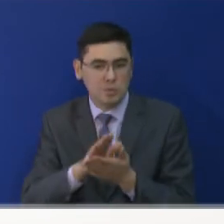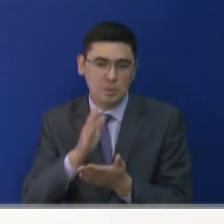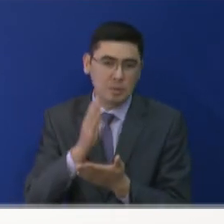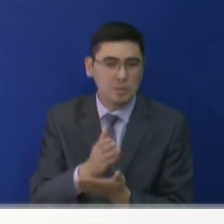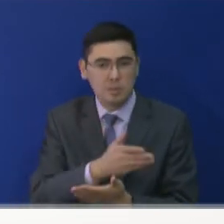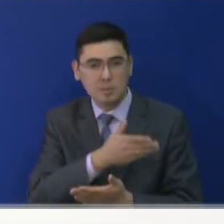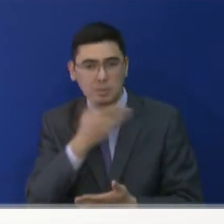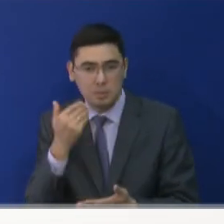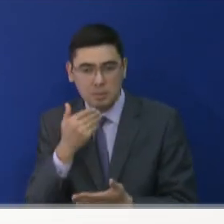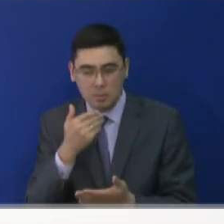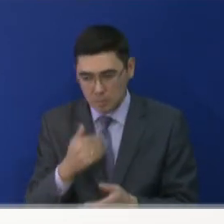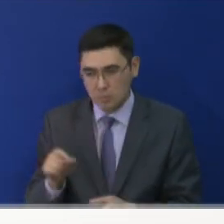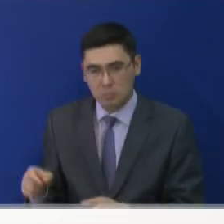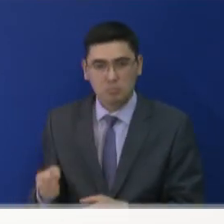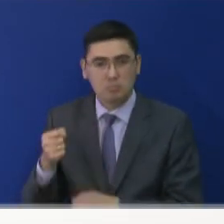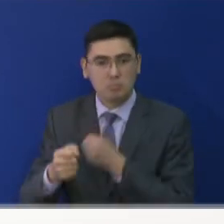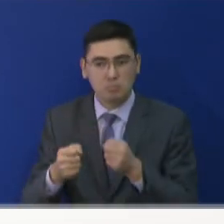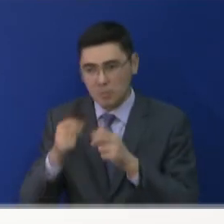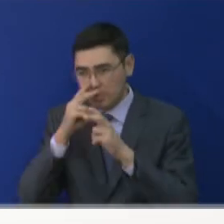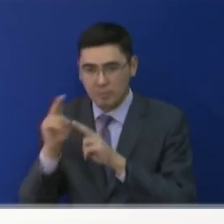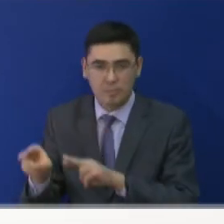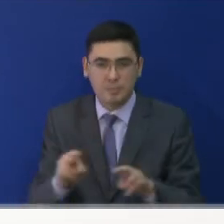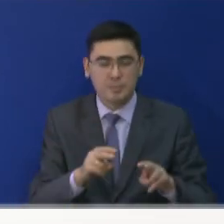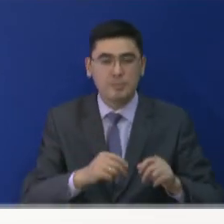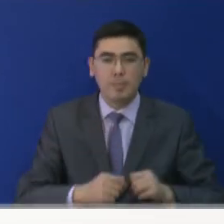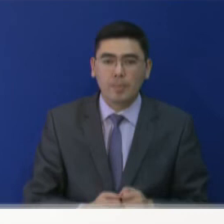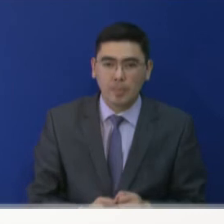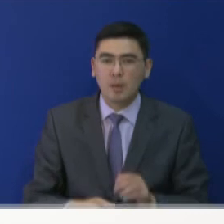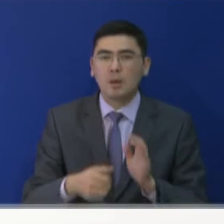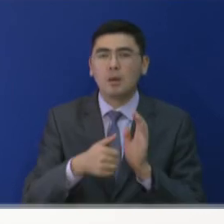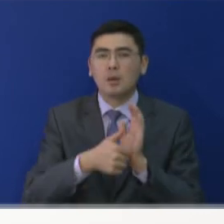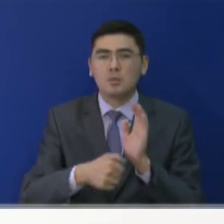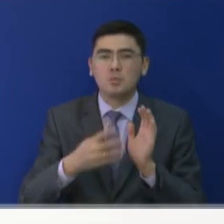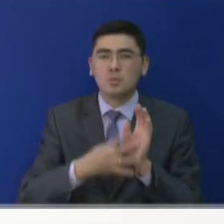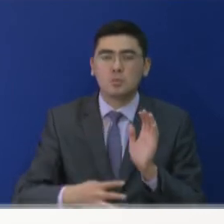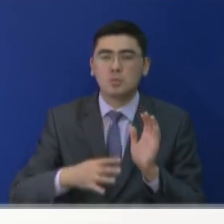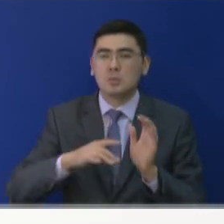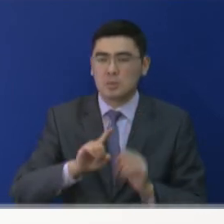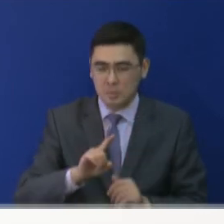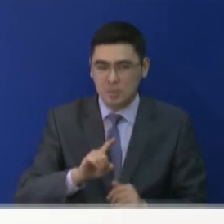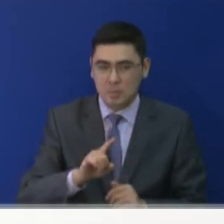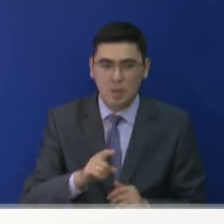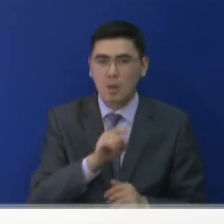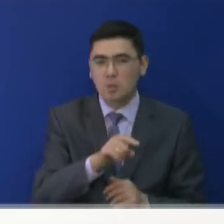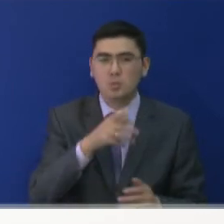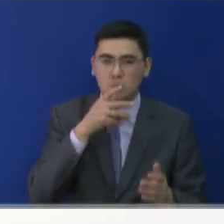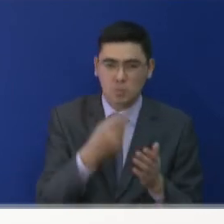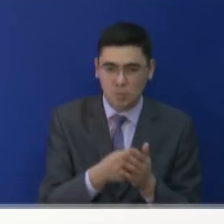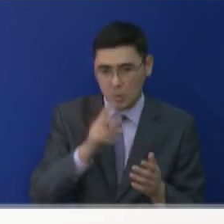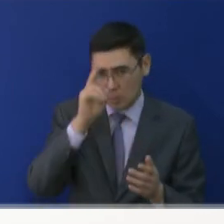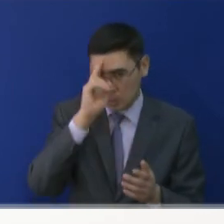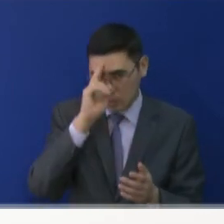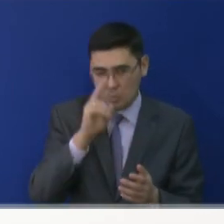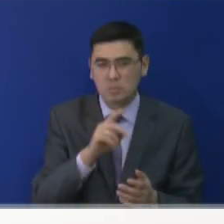бойынша мониторинг жүргізді. Бүгінде еліміздегі 6971 мемлекеттік мектеп жылы дәретханалармен қамтамасыз